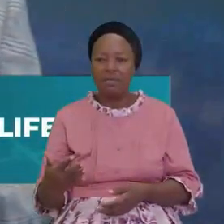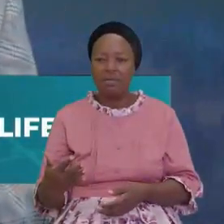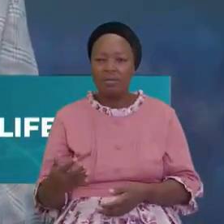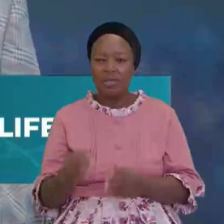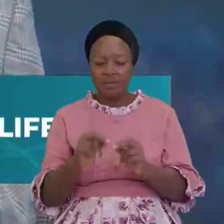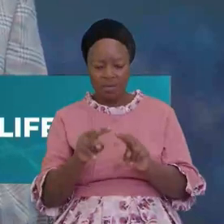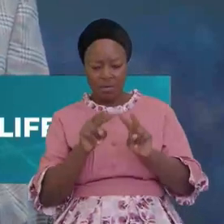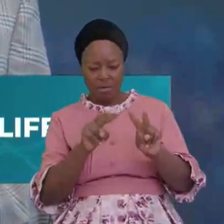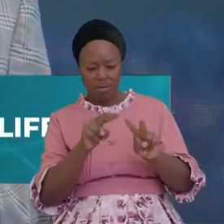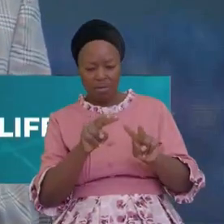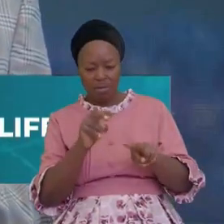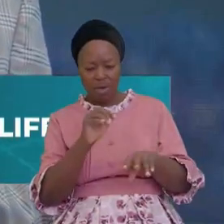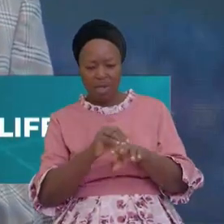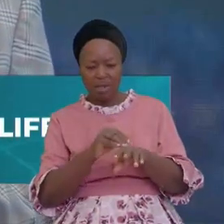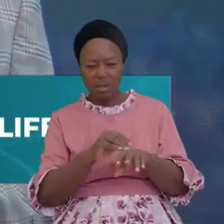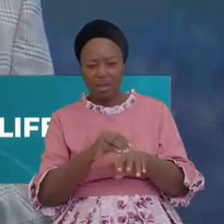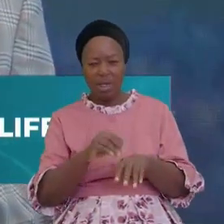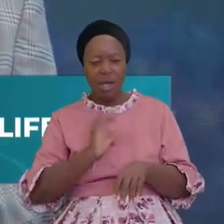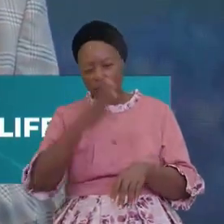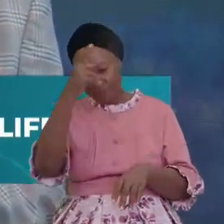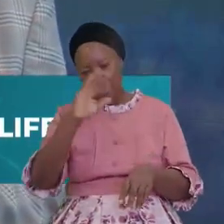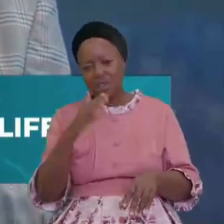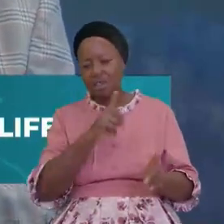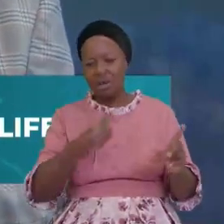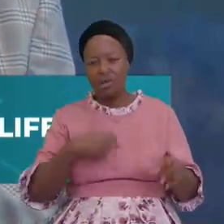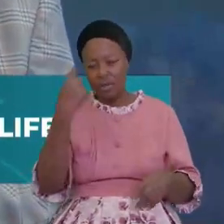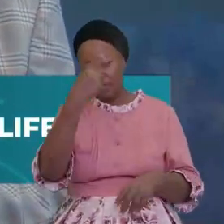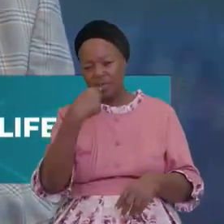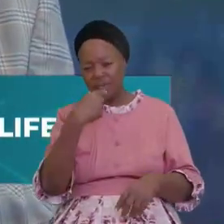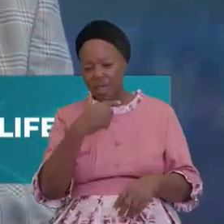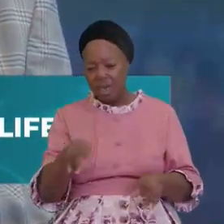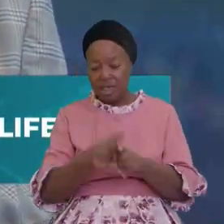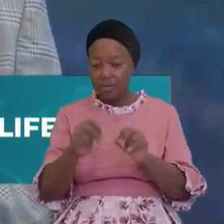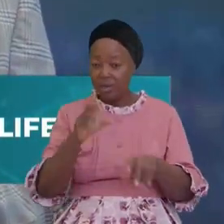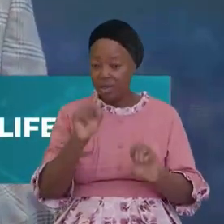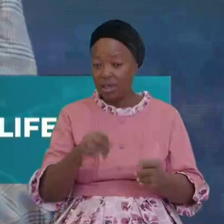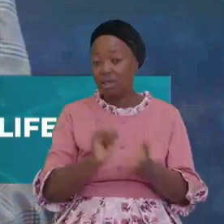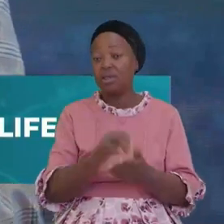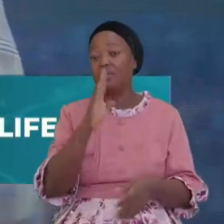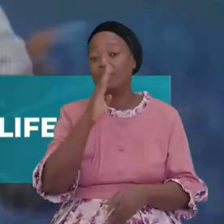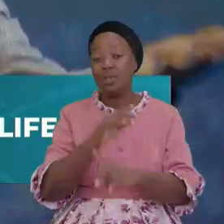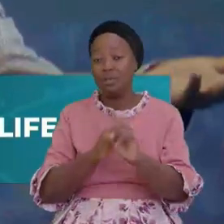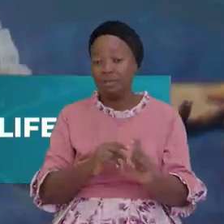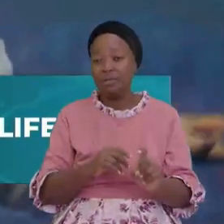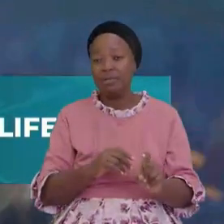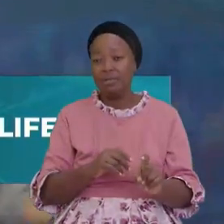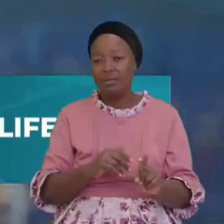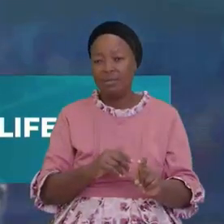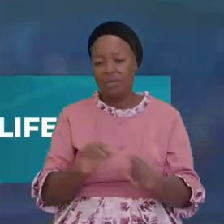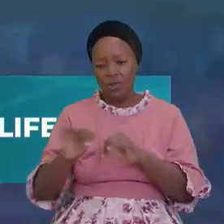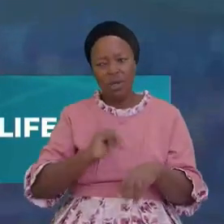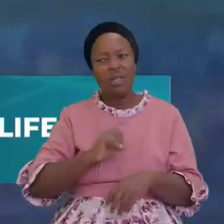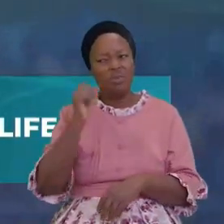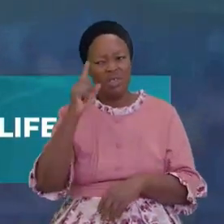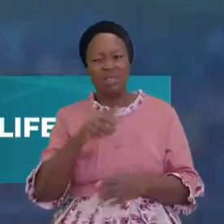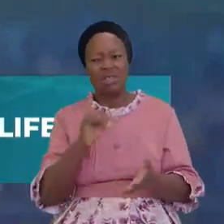et un enseignant enseigne quelque chose. Quand il regarde mon visage et se demande, mais